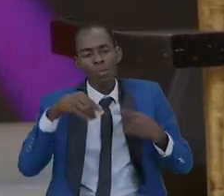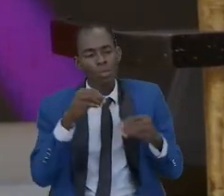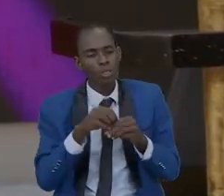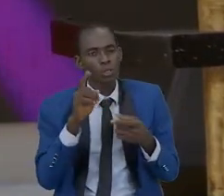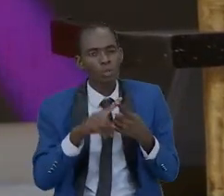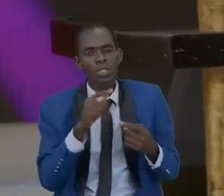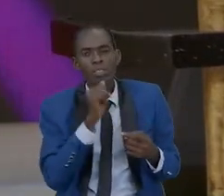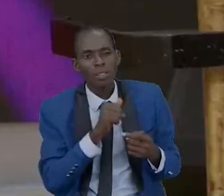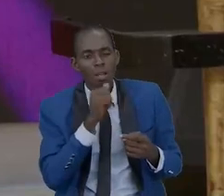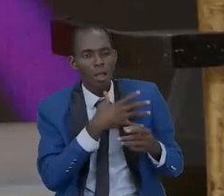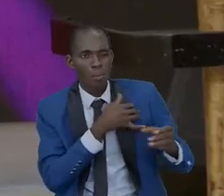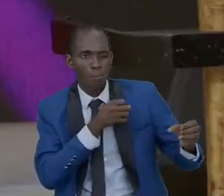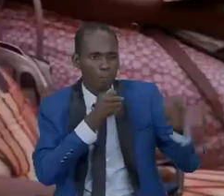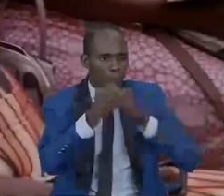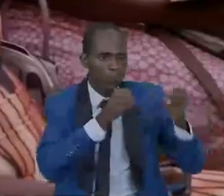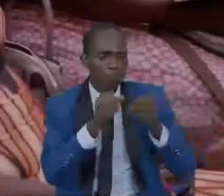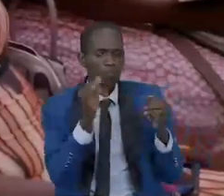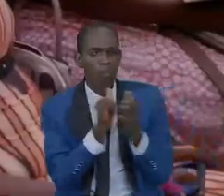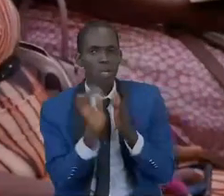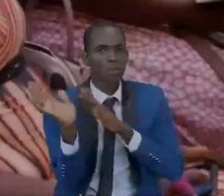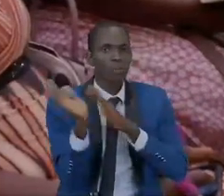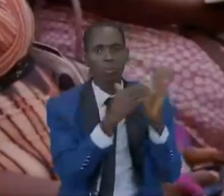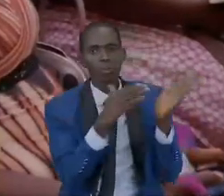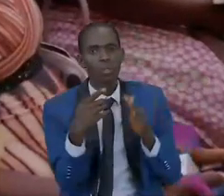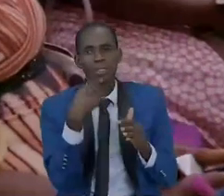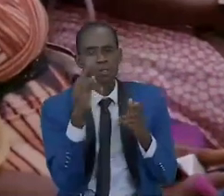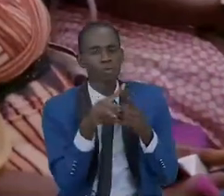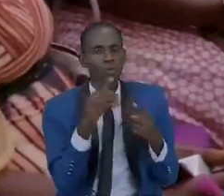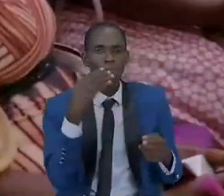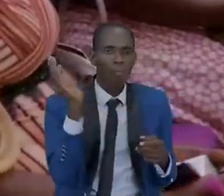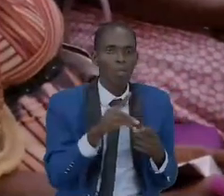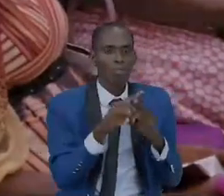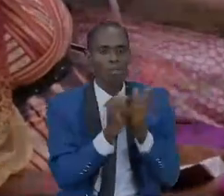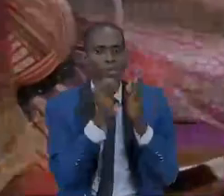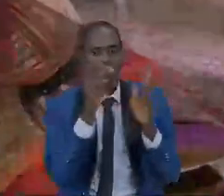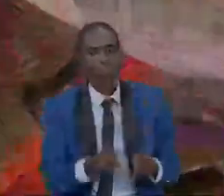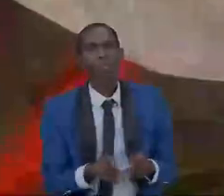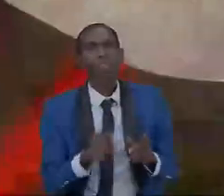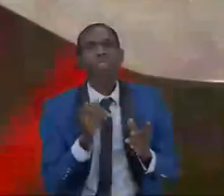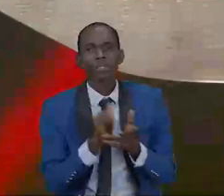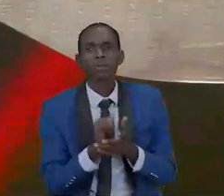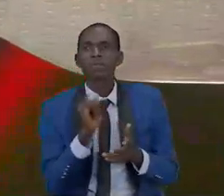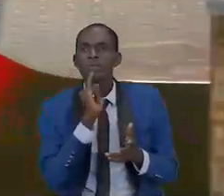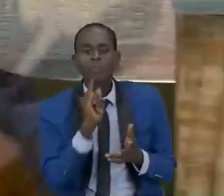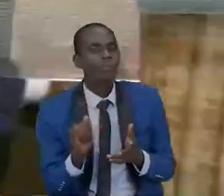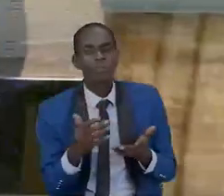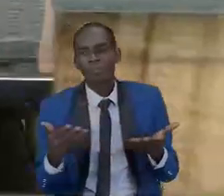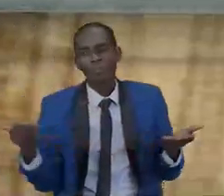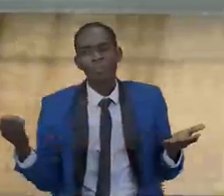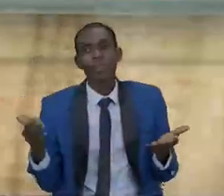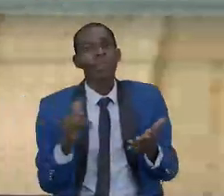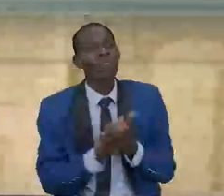allez venez bosser cette personne là donner des cours de poing à cette personne là dans cette personne imaginaire